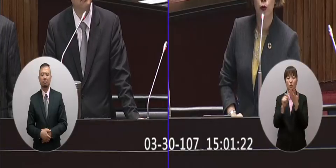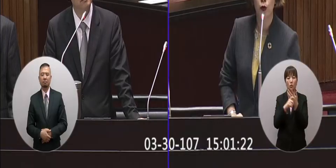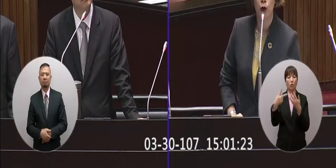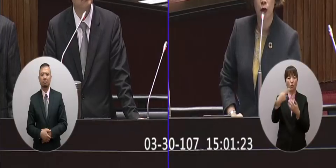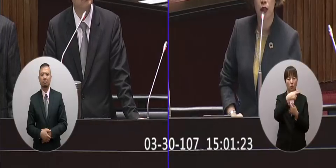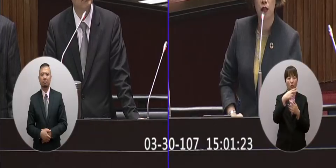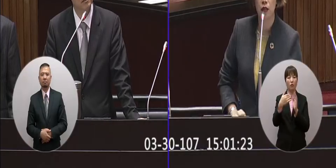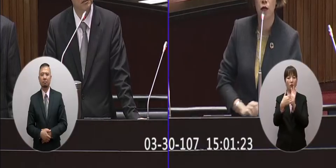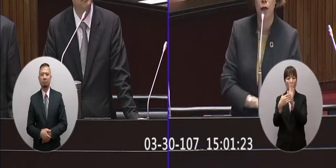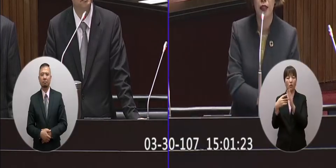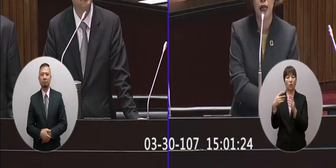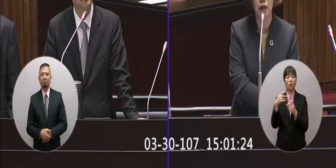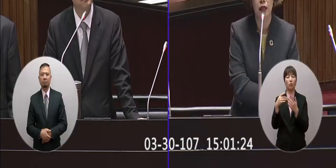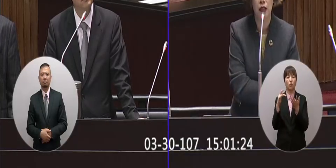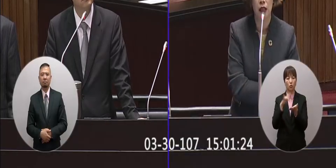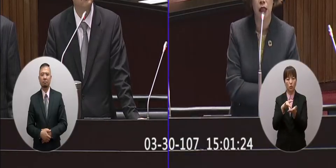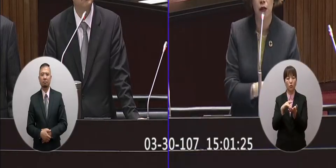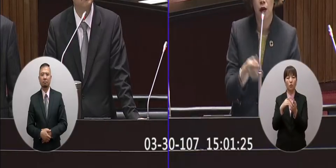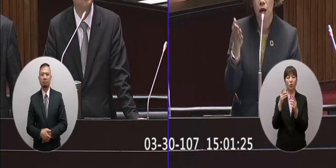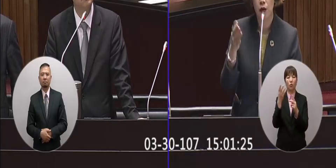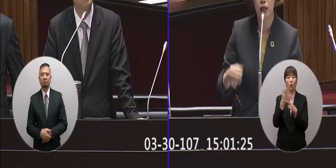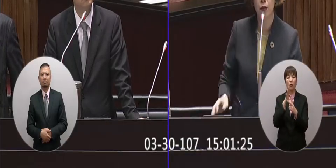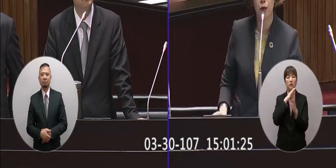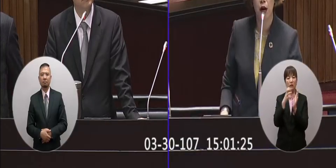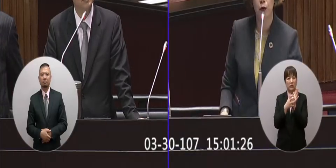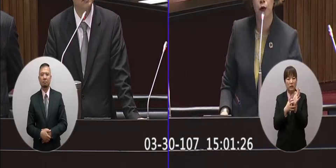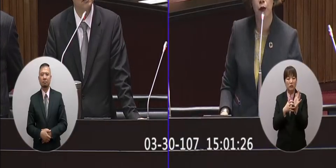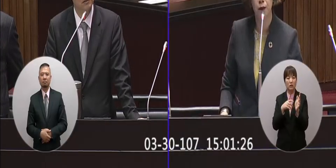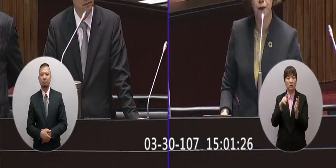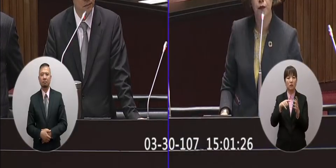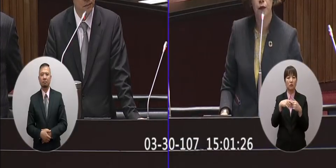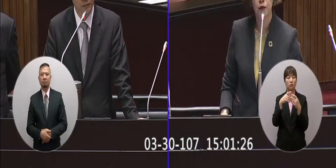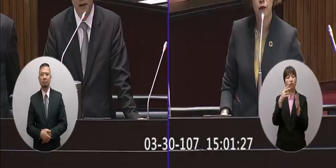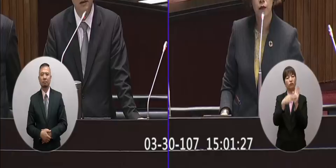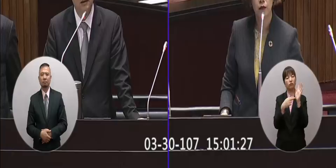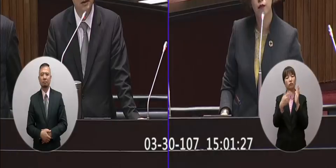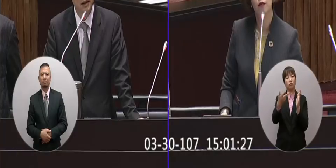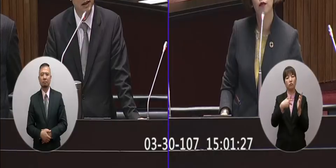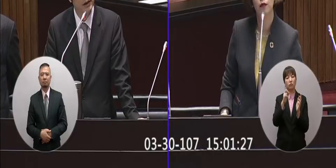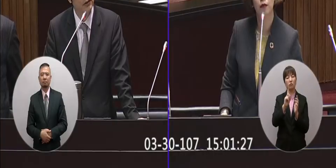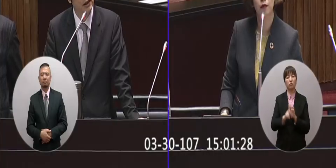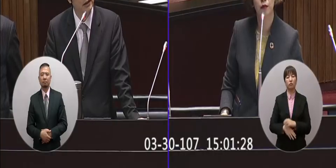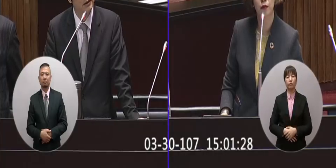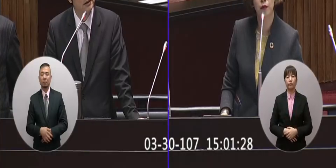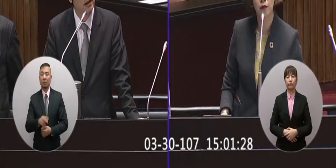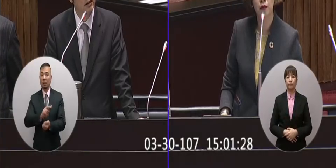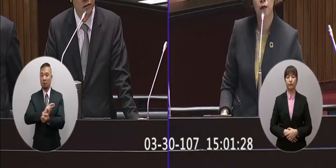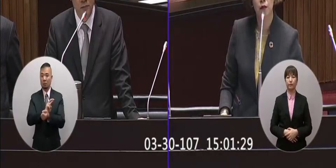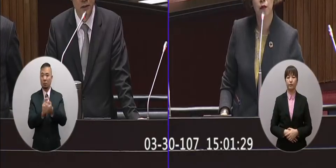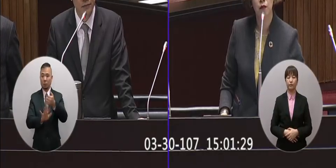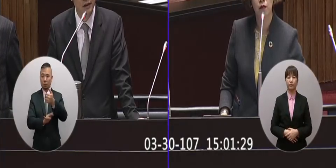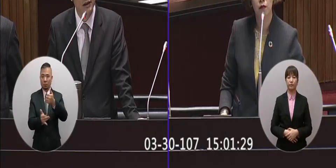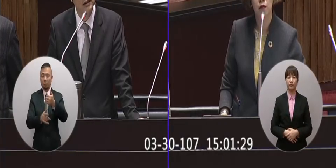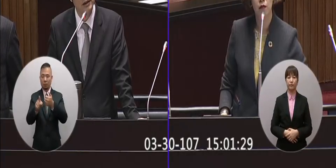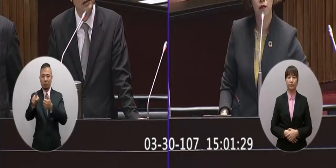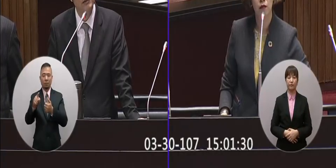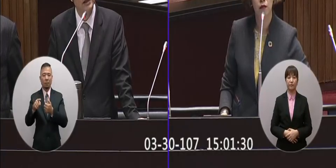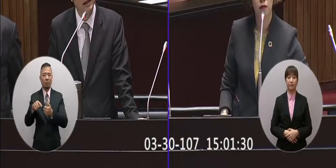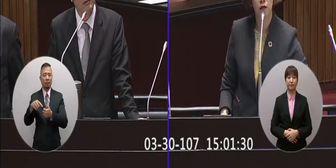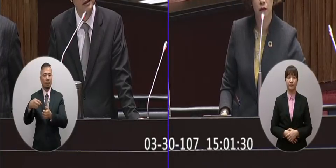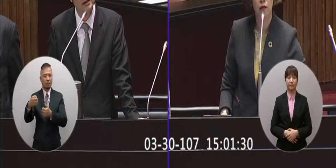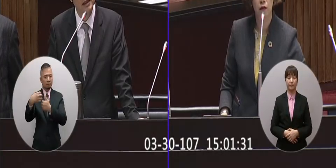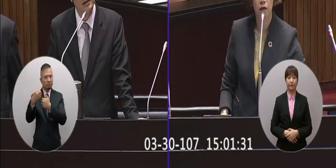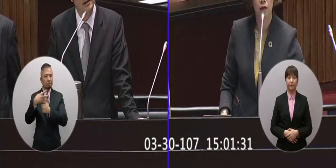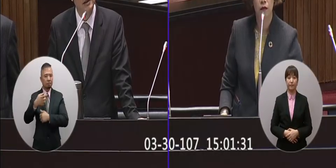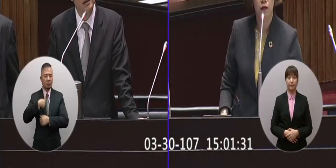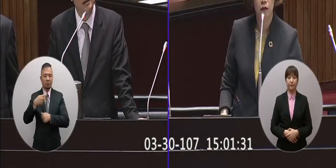反毒或者是我们讲的这个成瘾。院长这边有没有要补充？ 这个林委员的指教，我们分行政院